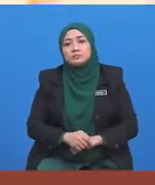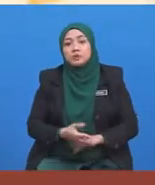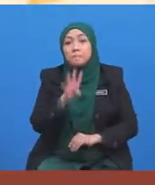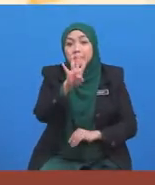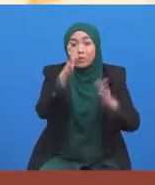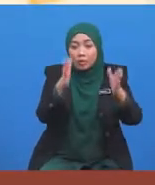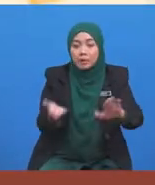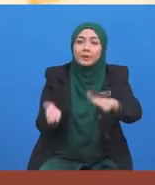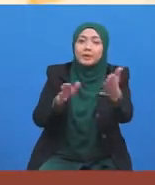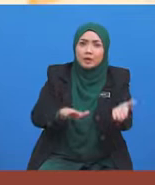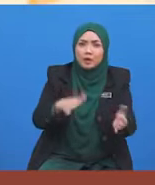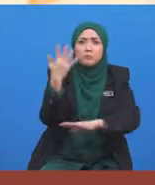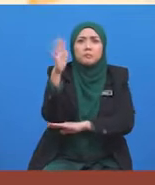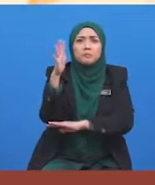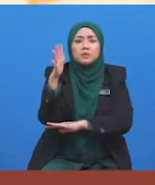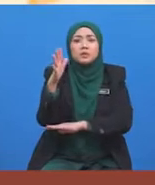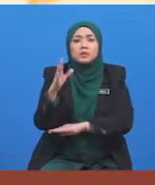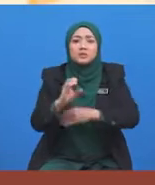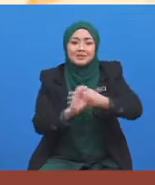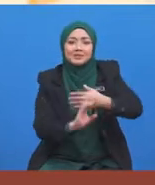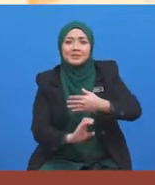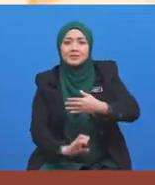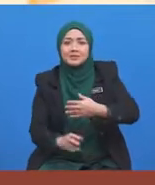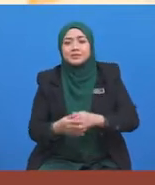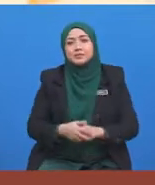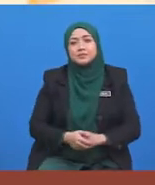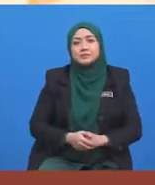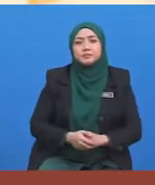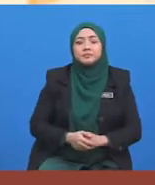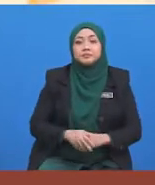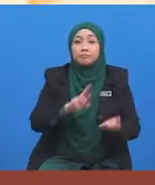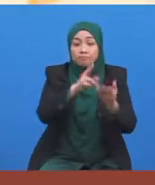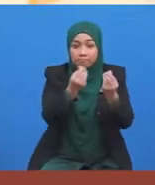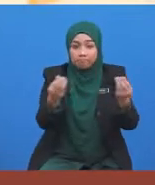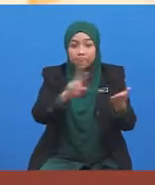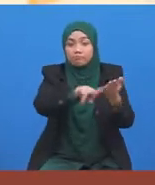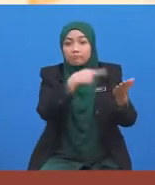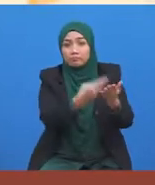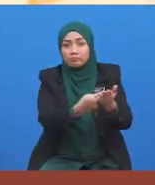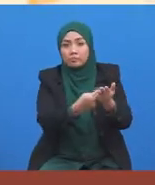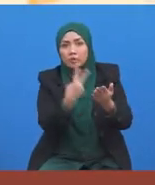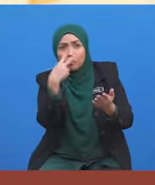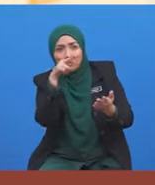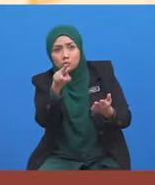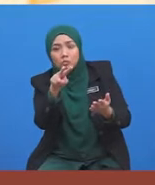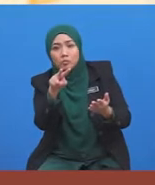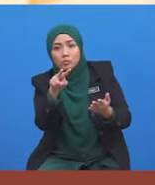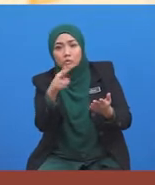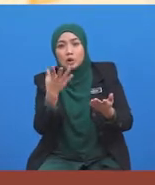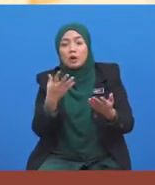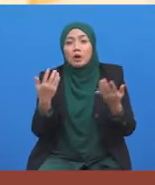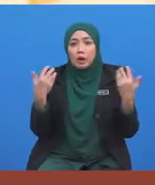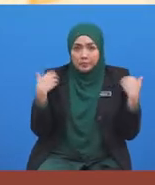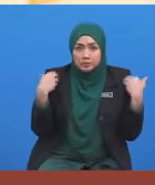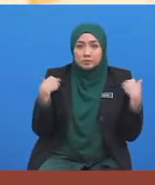Seterusnya, akibat daripada kejadian pergerakan jisim seperti tanah runtuh yang berlaku di depan mata atau pernah